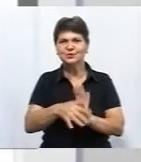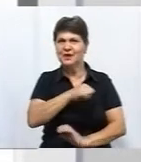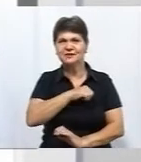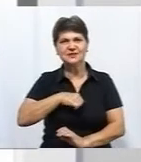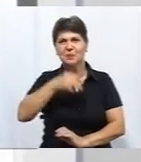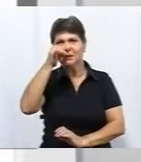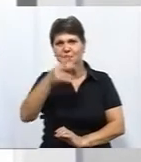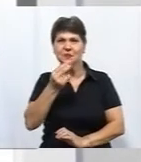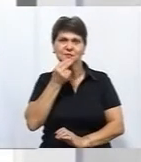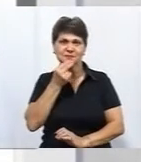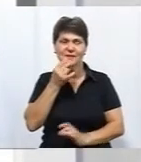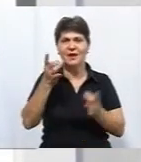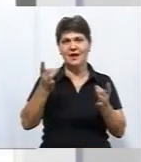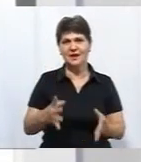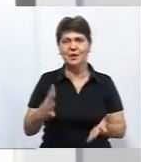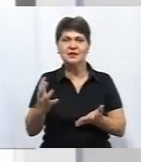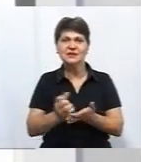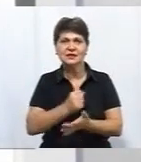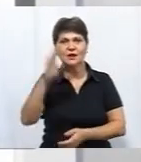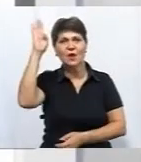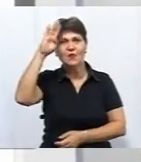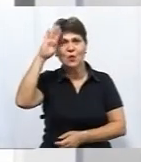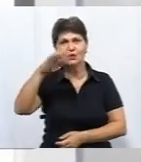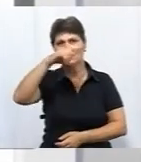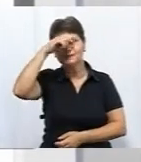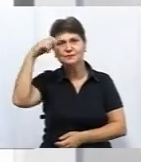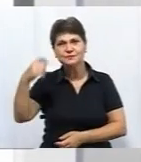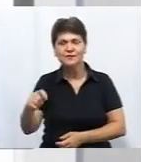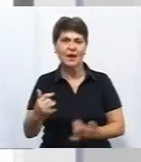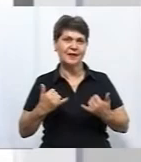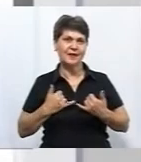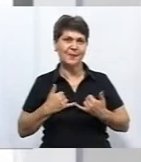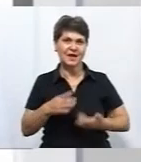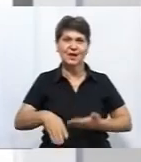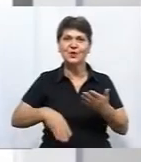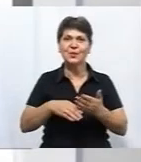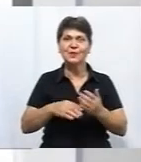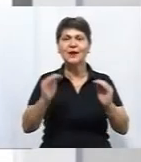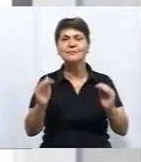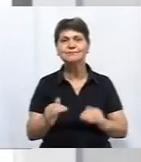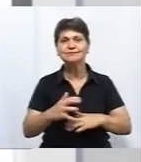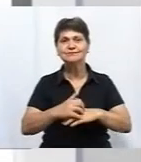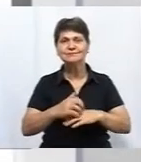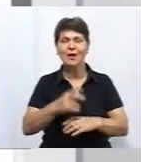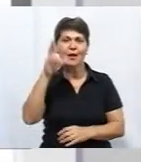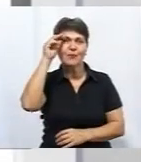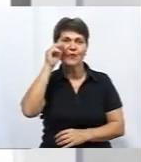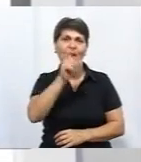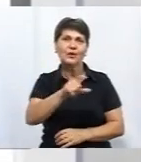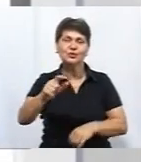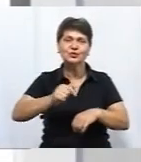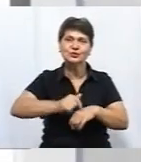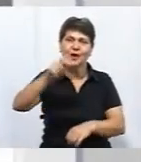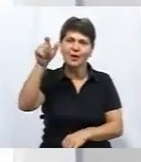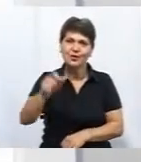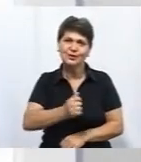змозі прохарчуватися чи елементарно знайти воду у спеку. Для мене допомога братам нашим меншим – це показник, наскільки людяна особа